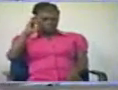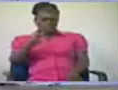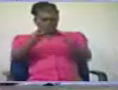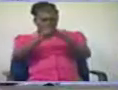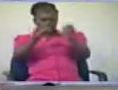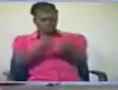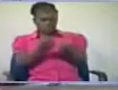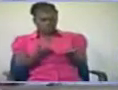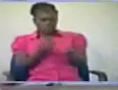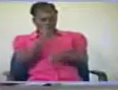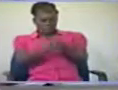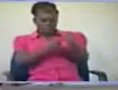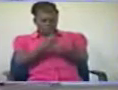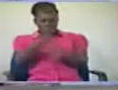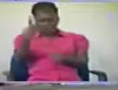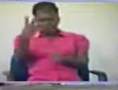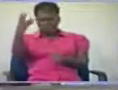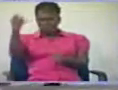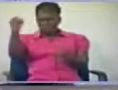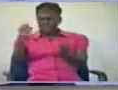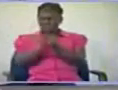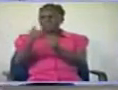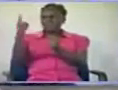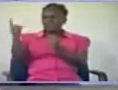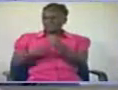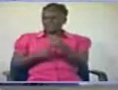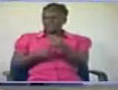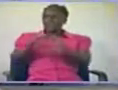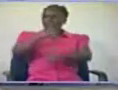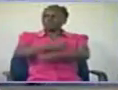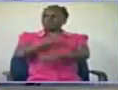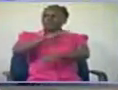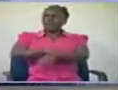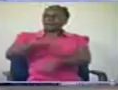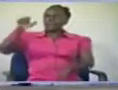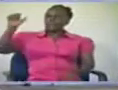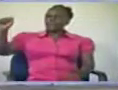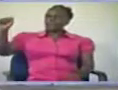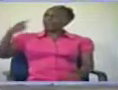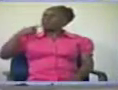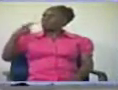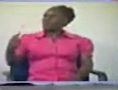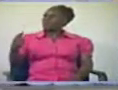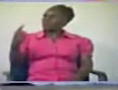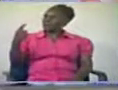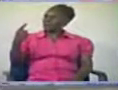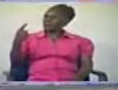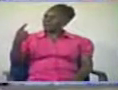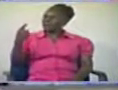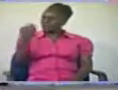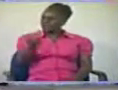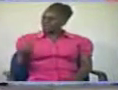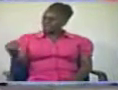huu mwaka 2016, mm, shule imepata alama za A 100 na ilikuwa na